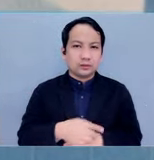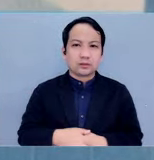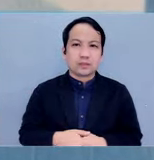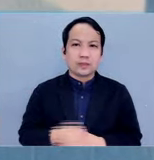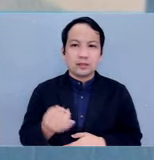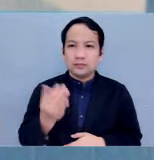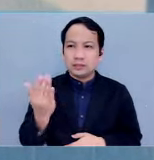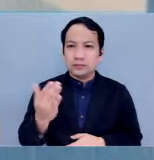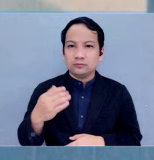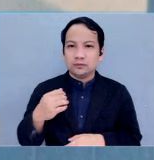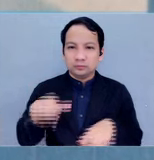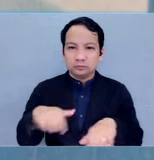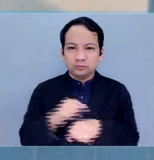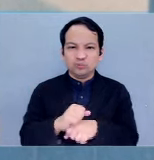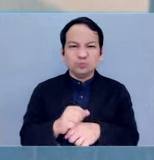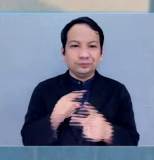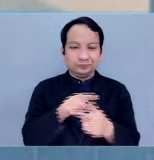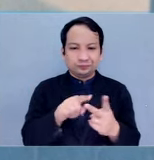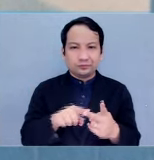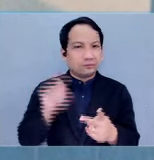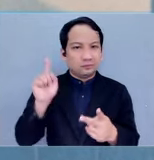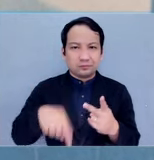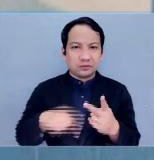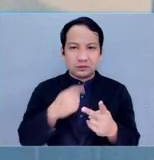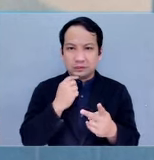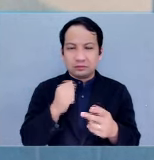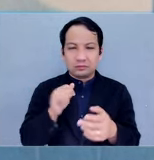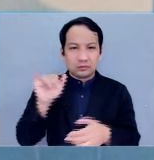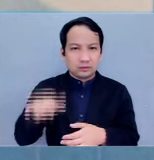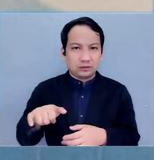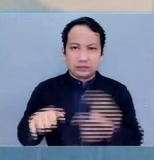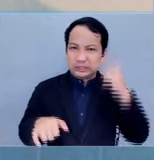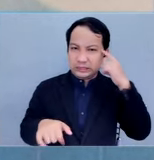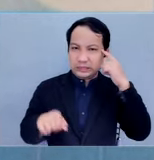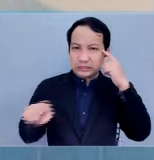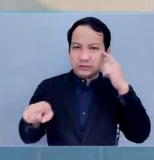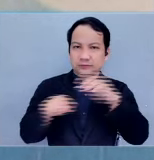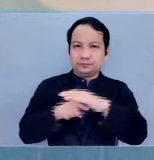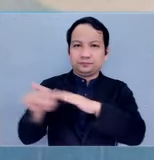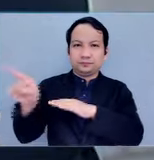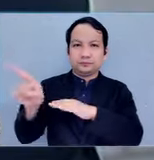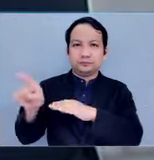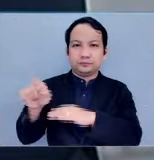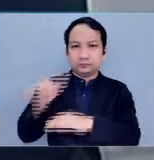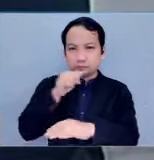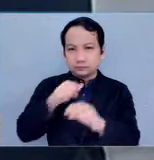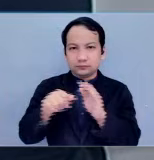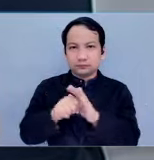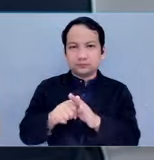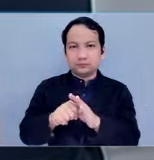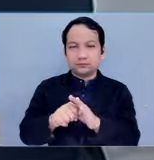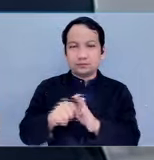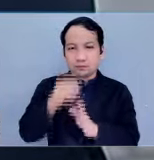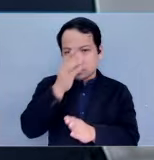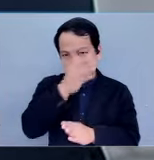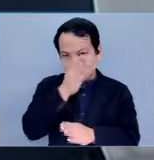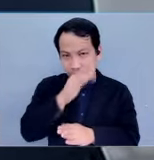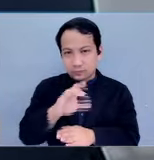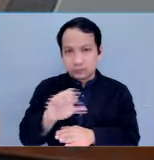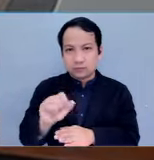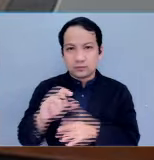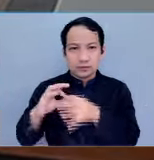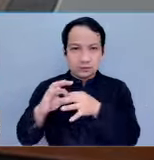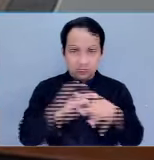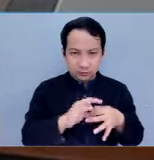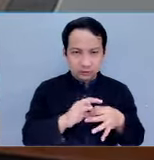raw pumasok ang dalawang suspect matapos ang krimen. Hinala ng mga pulis, nagtago na sa Bicol ang mga suspect. Posible rin daw na konektado ang mga